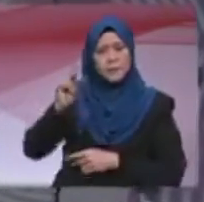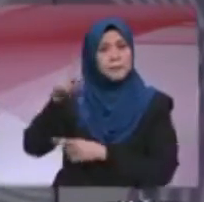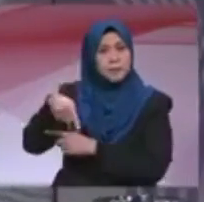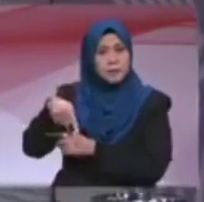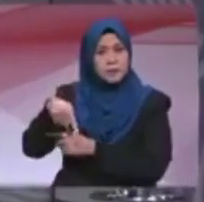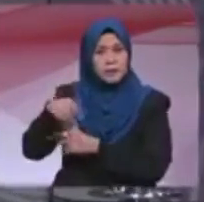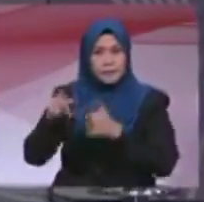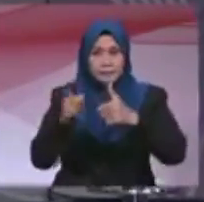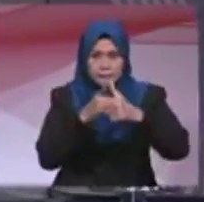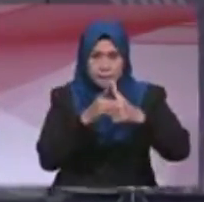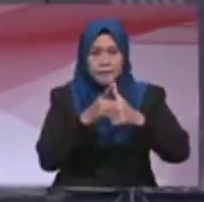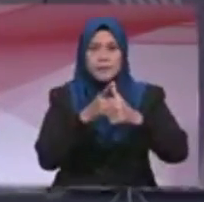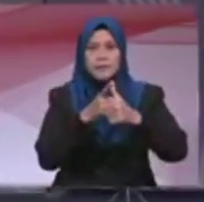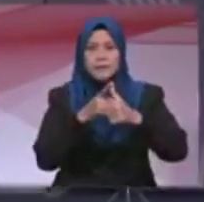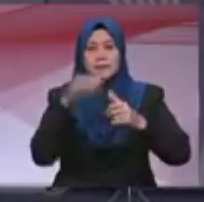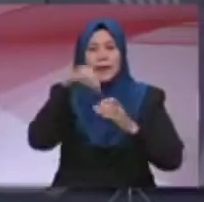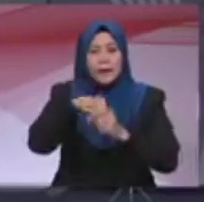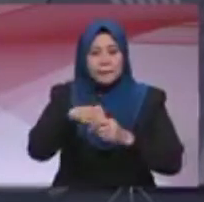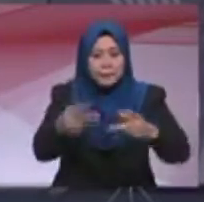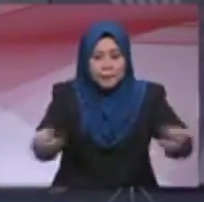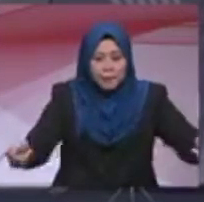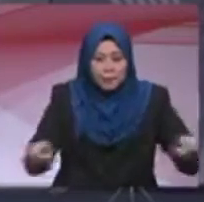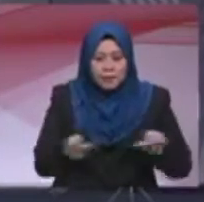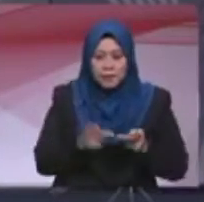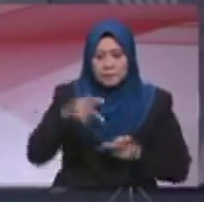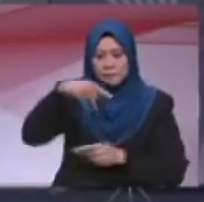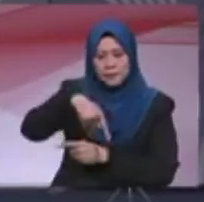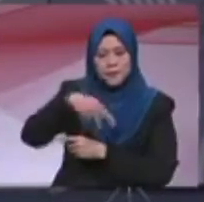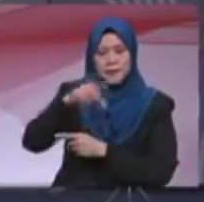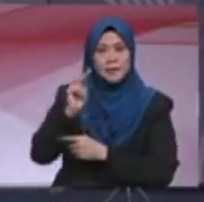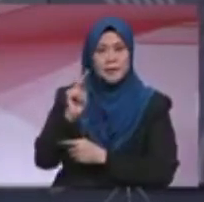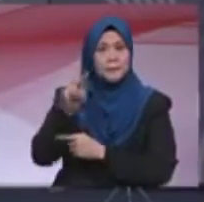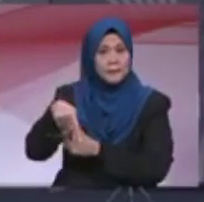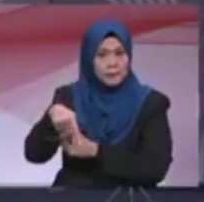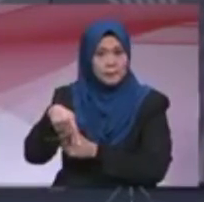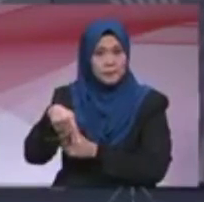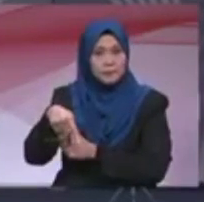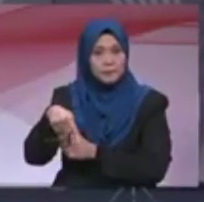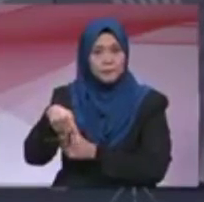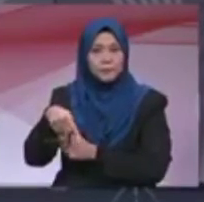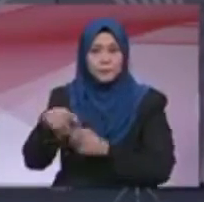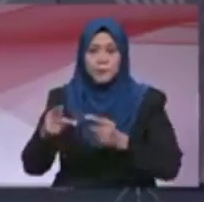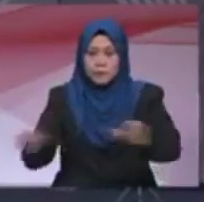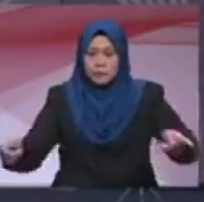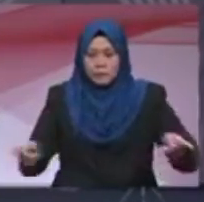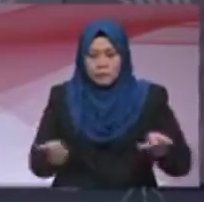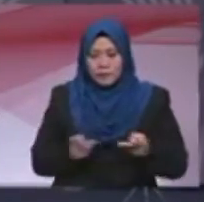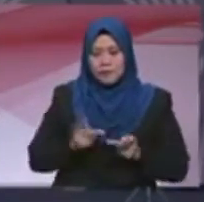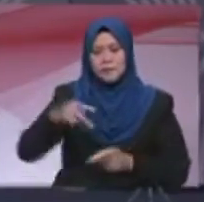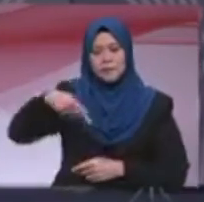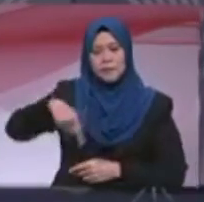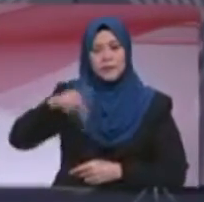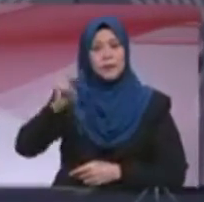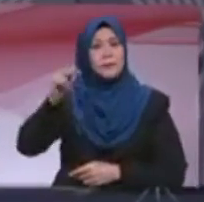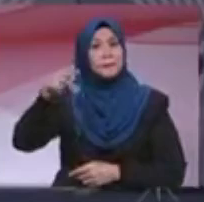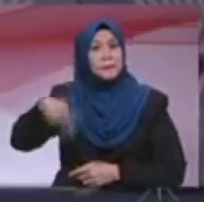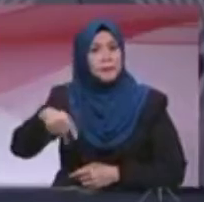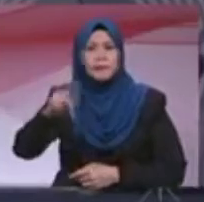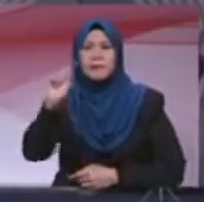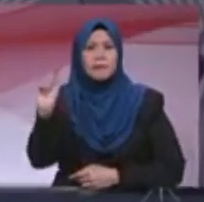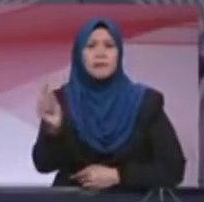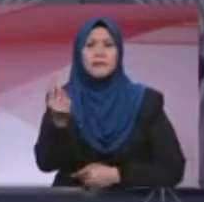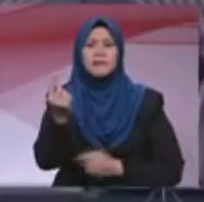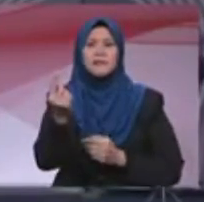Pertama adalah sekolah dalam kawasan PKP. Untuk sekolah dalam kawasan PKP, hanya